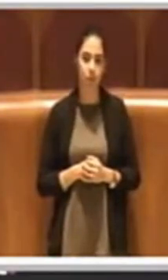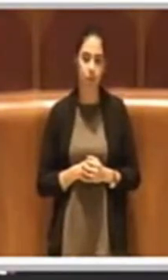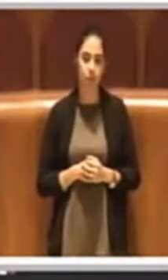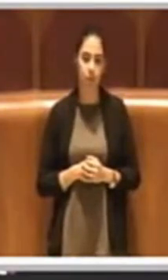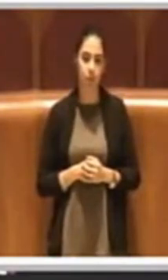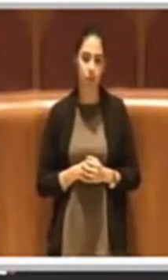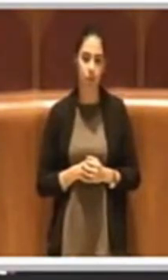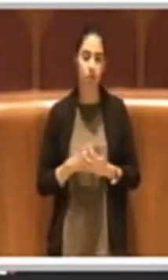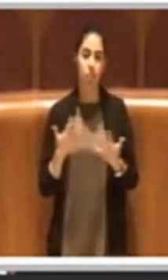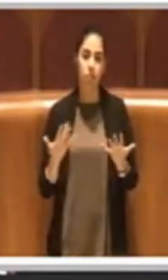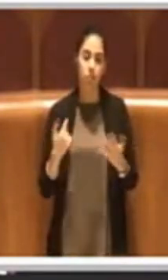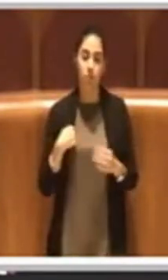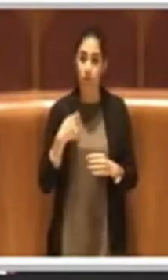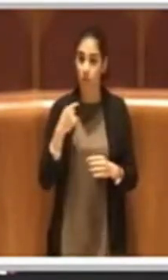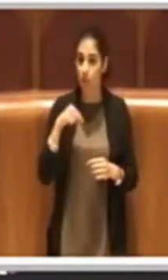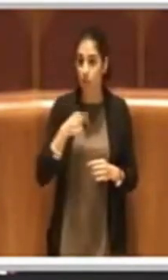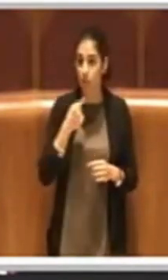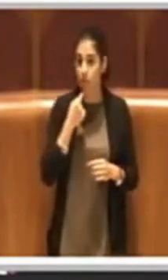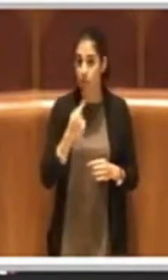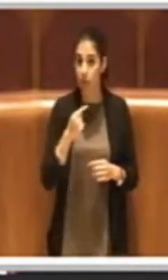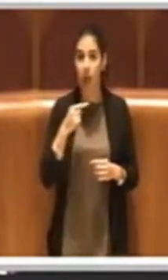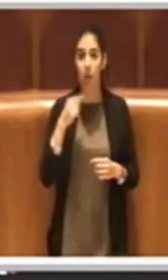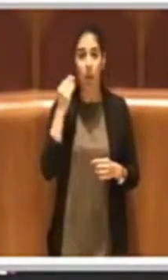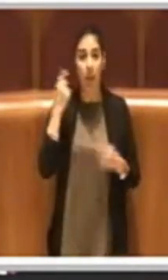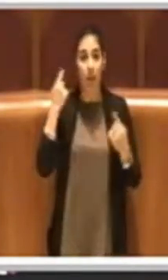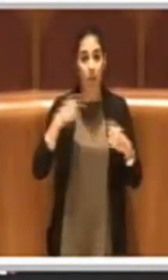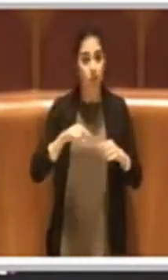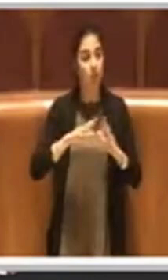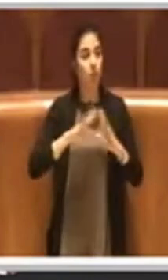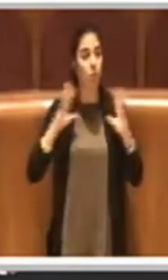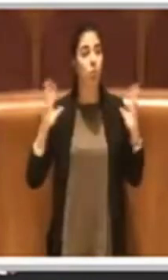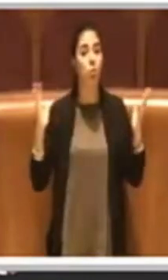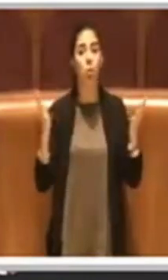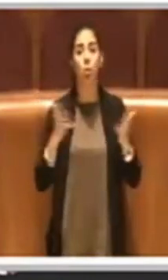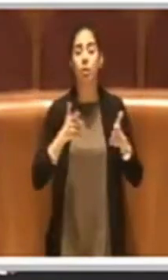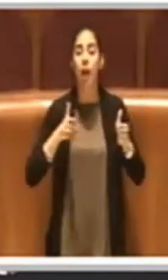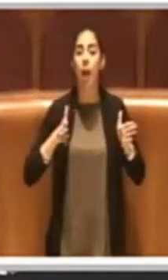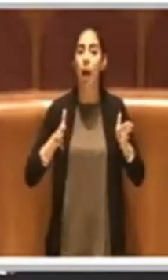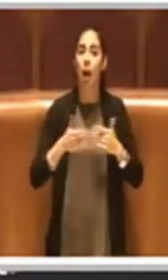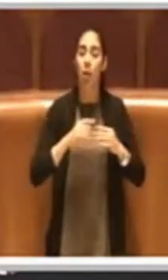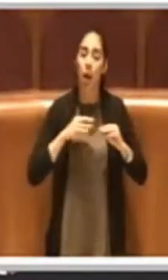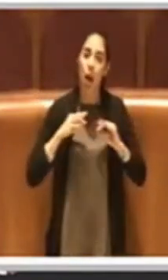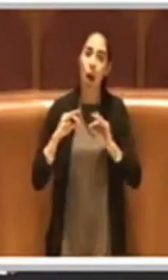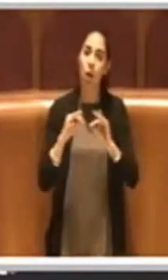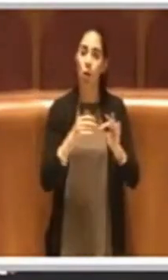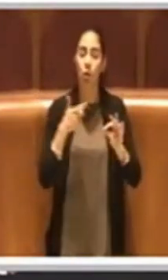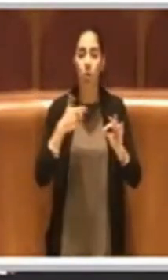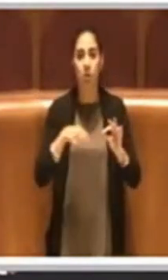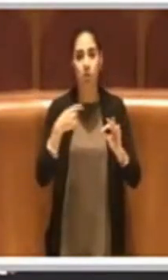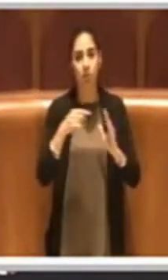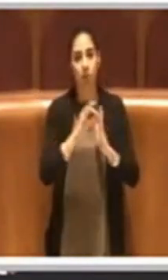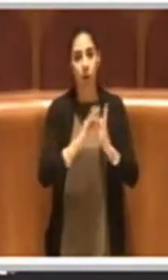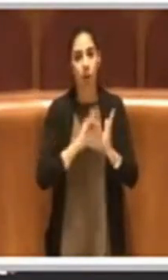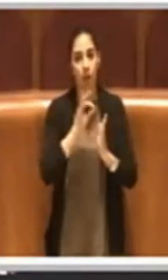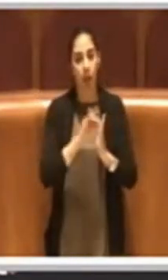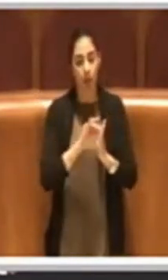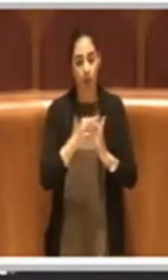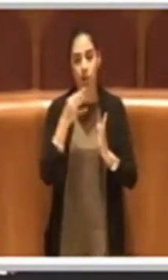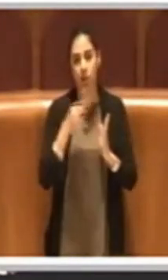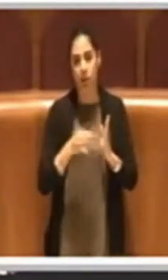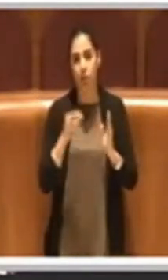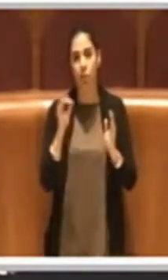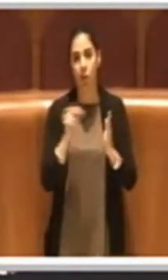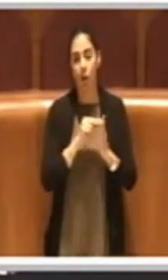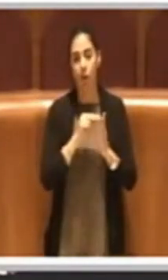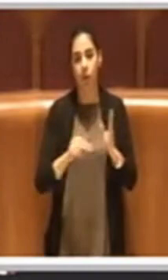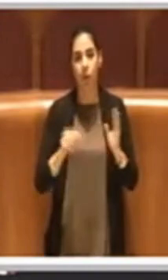questo pensiero adesso è di tutta l'aula perché sicuramente poi questo ordine del giorno verrà votato favorevolmente